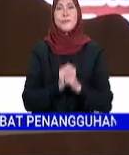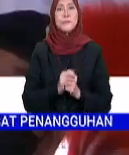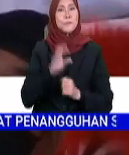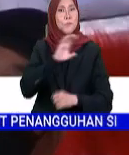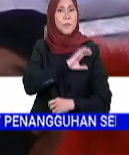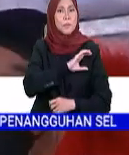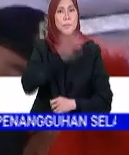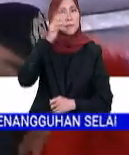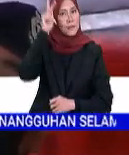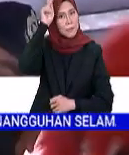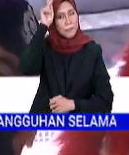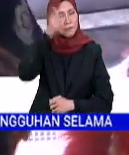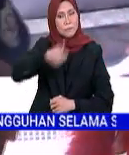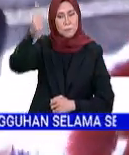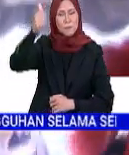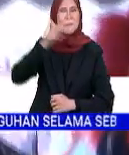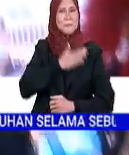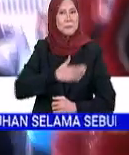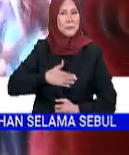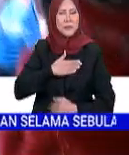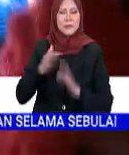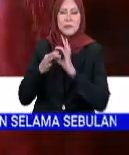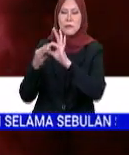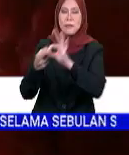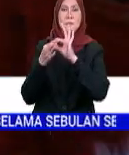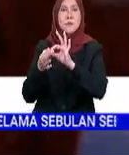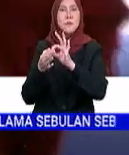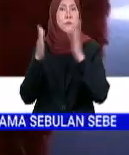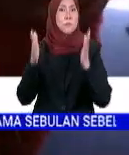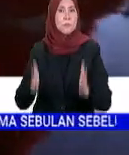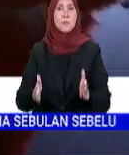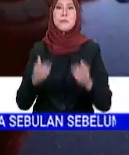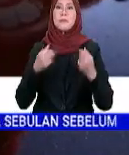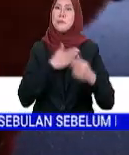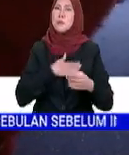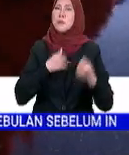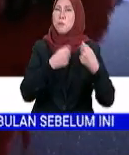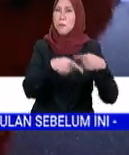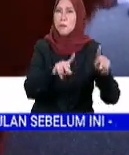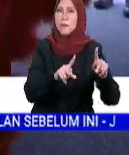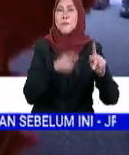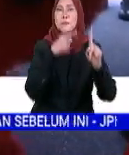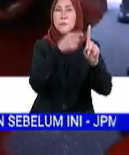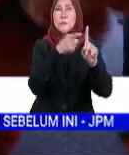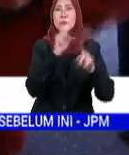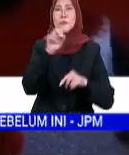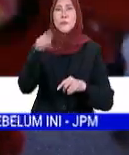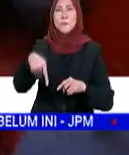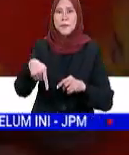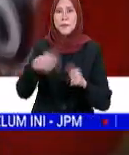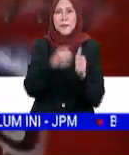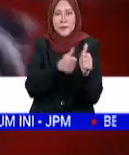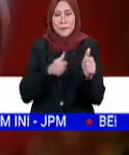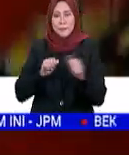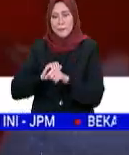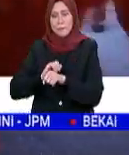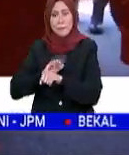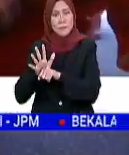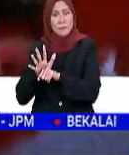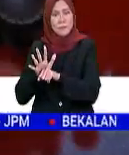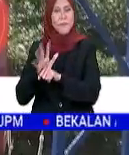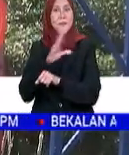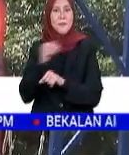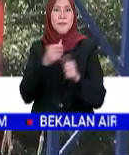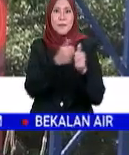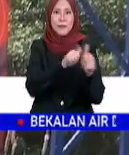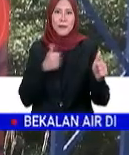pulihkan tanda toxafine Mama mohon kerjasama orang ramai menggunakan peluang ini sebaik mungkin dengan mematuhi e-shop cegah commission las dan